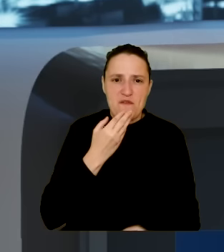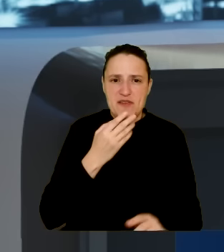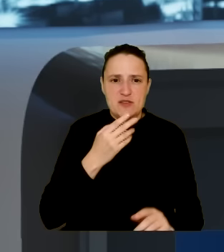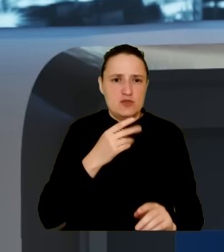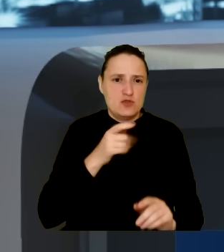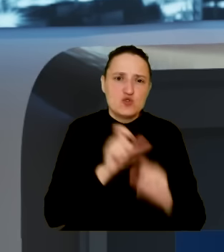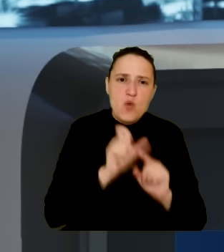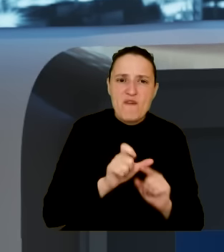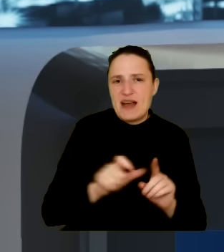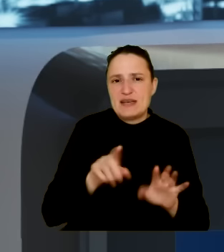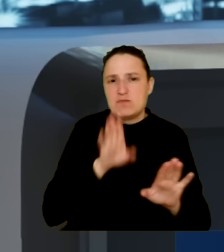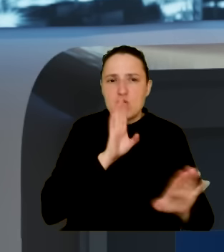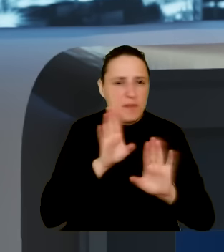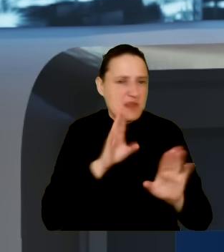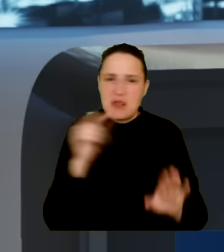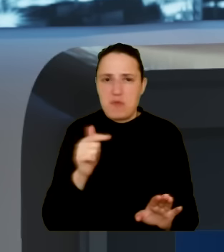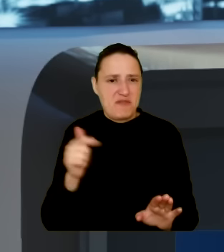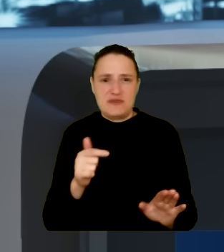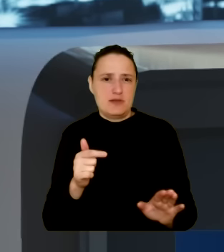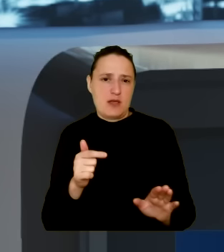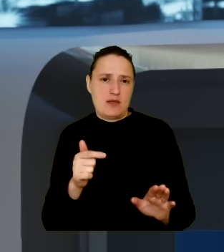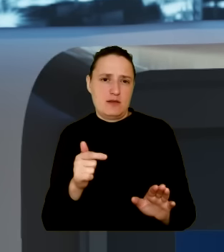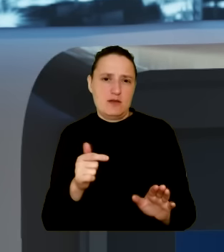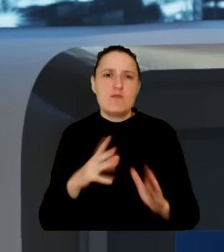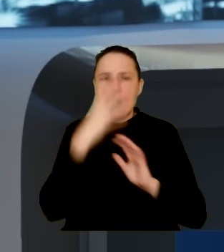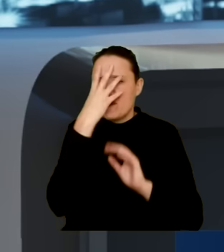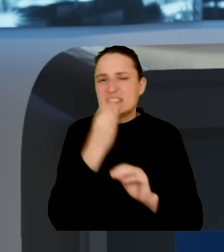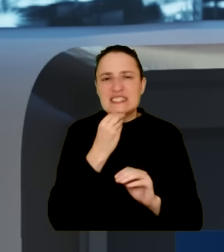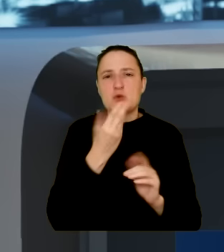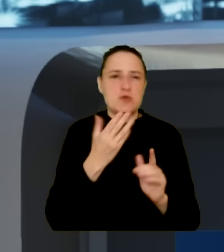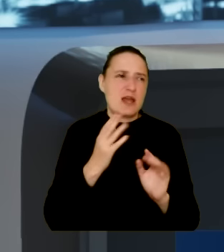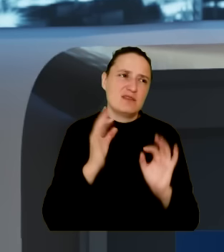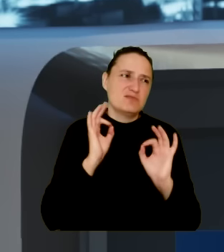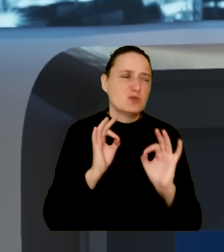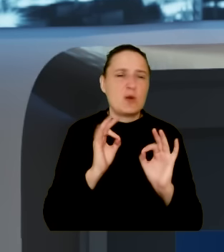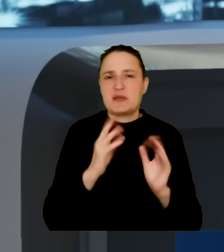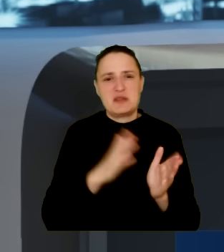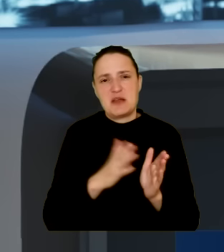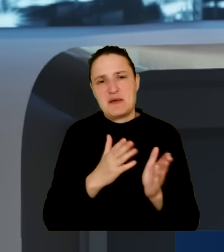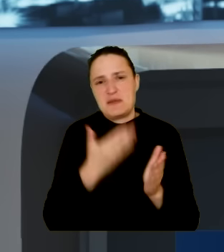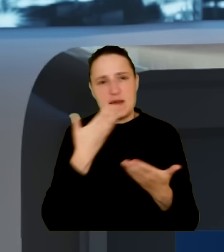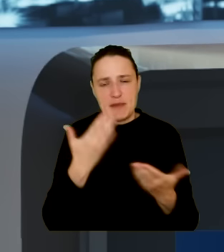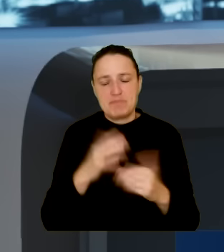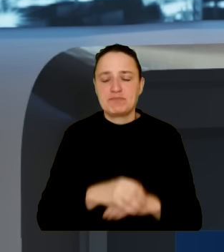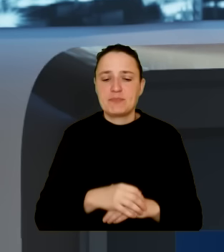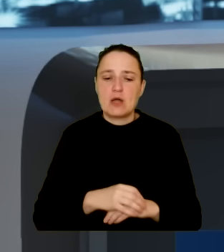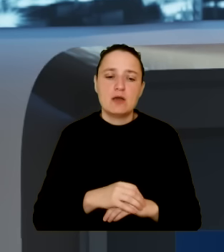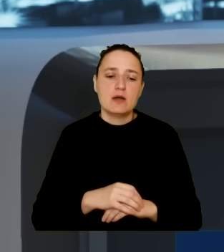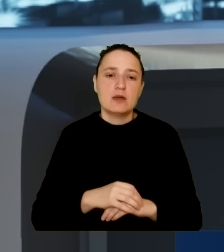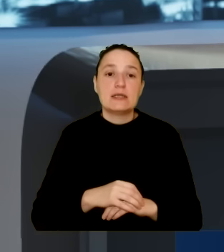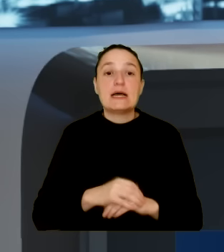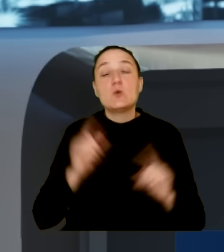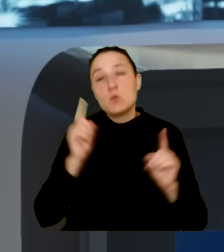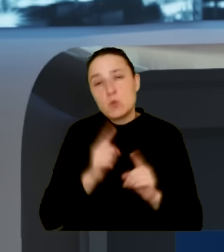buduje takiego wizerunku nas to jak tej całości. A taka krótka, być może no, w takie